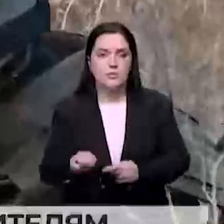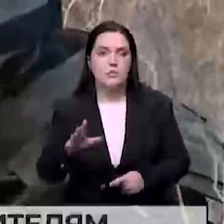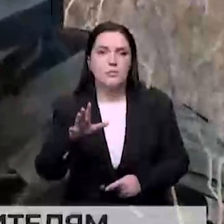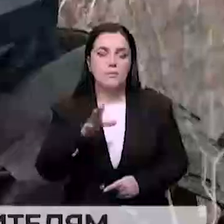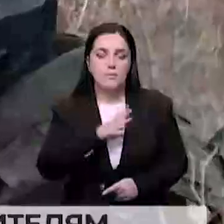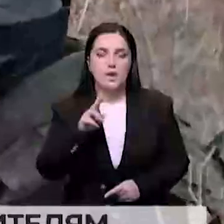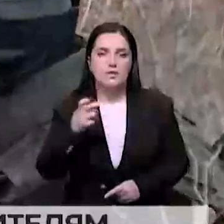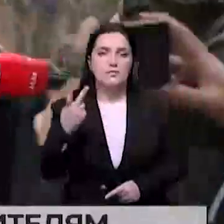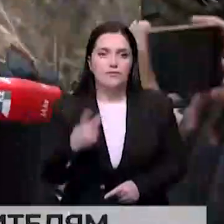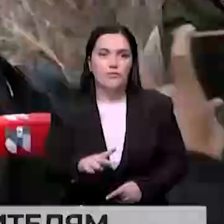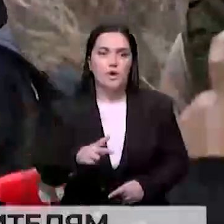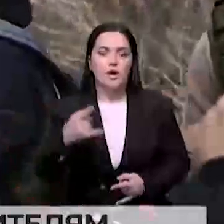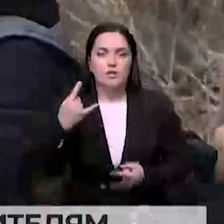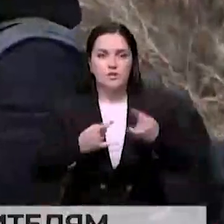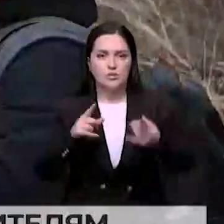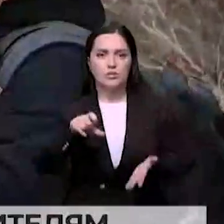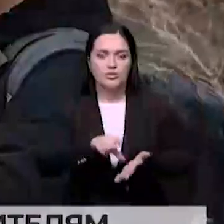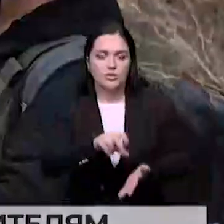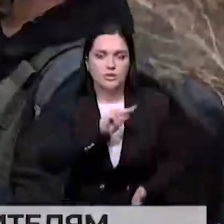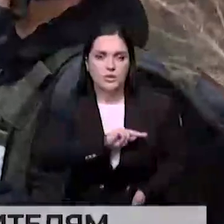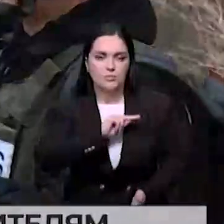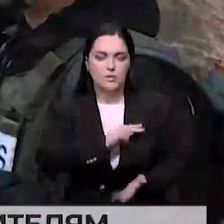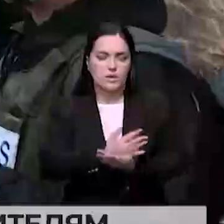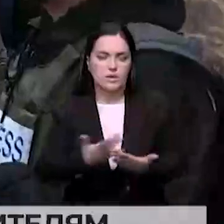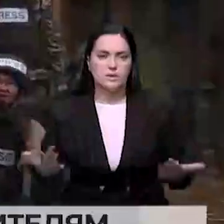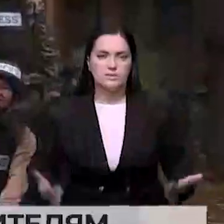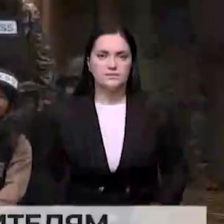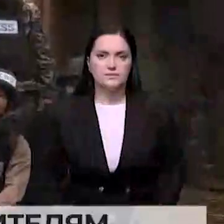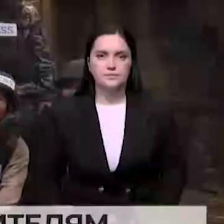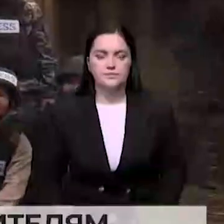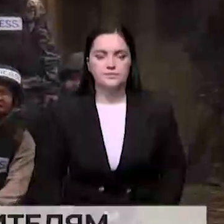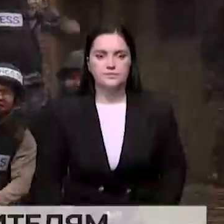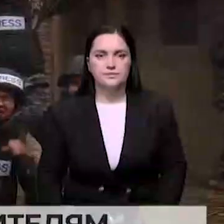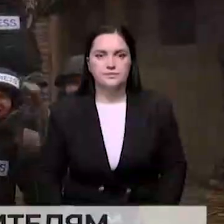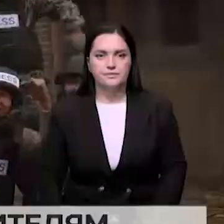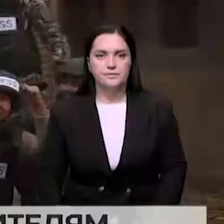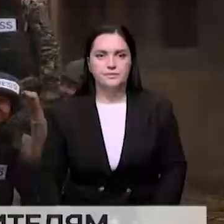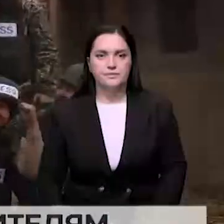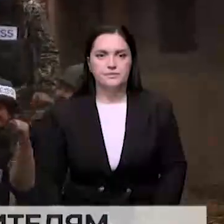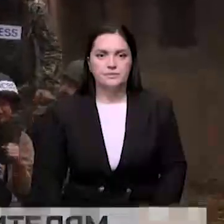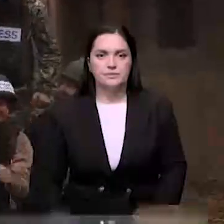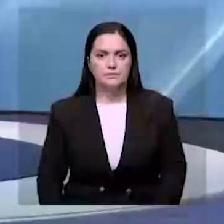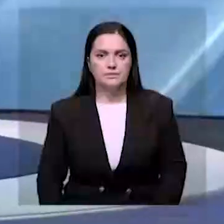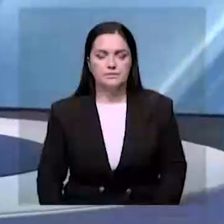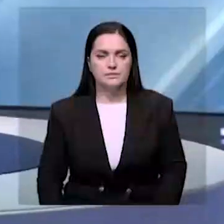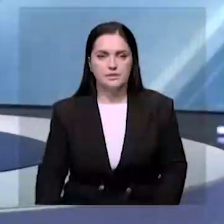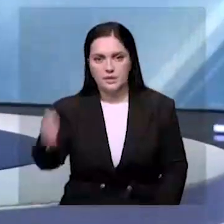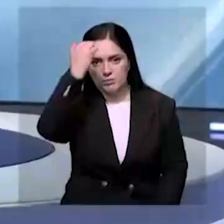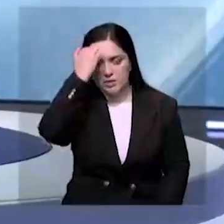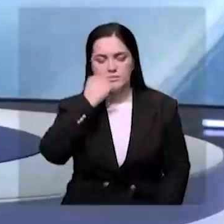220 специалистов медиасферы. Алишер Ашимов, Нургалим Амурбаев, 24KZ.